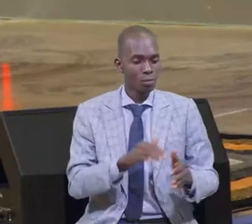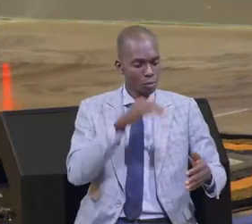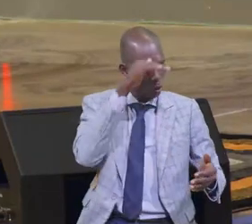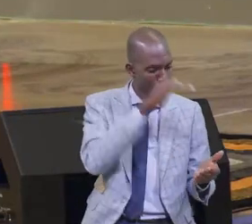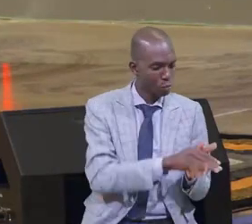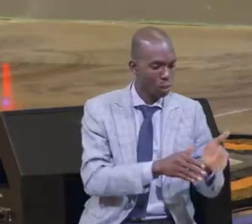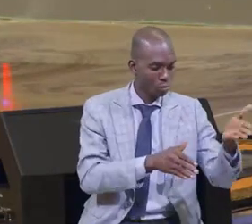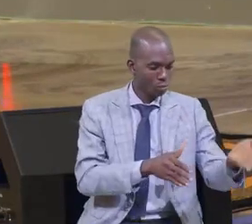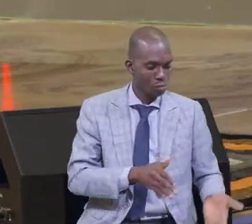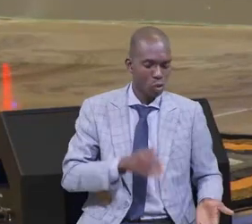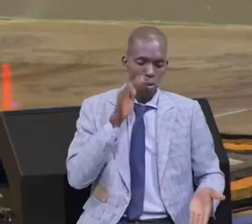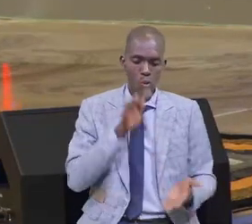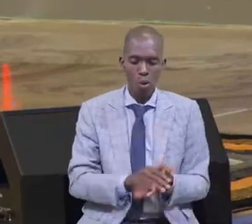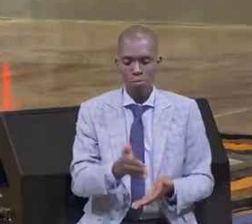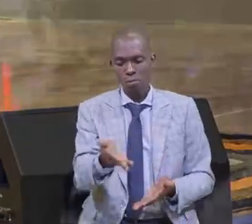mari.